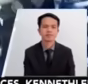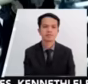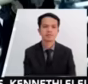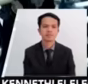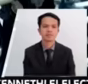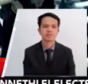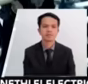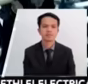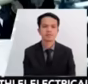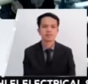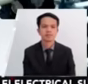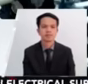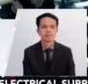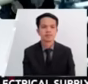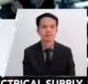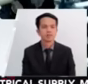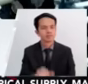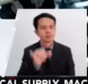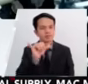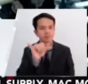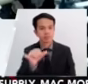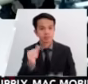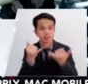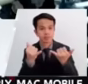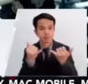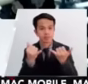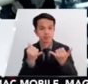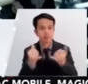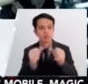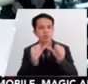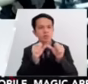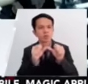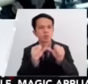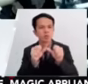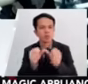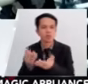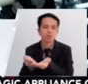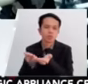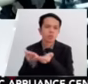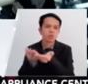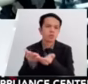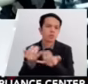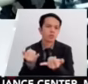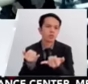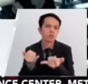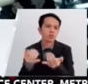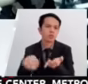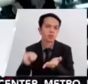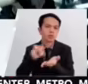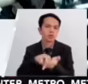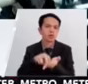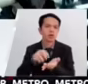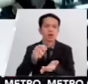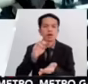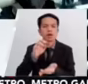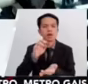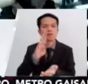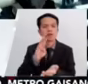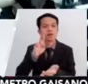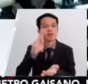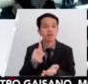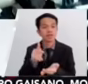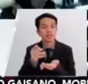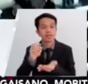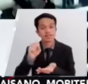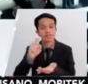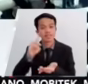Yes, Rafi, sa mga sandaling ito, patuloy nga naglalayag itong sinasakyan natin na BRP Dato Sanday dito sa West Philippine